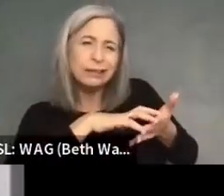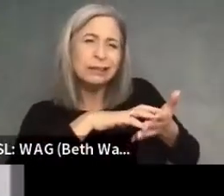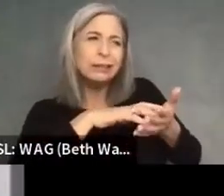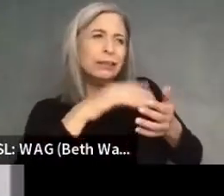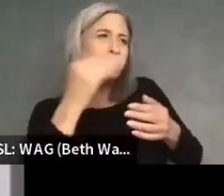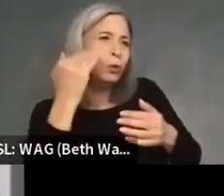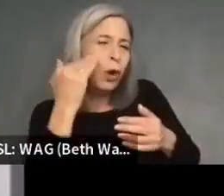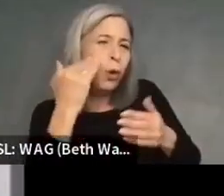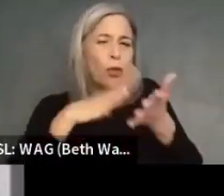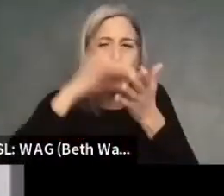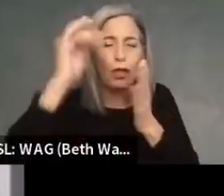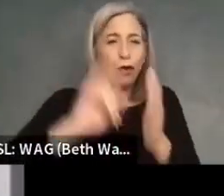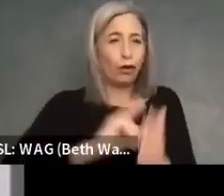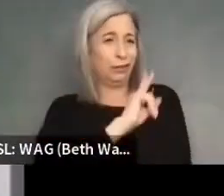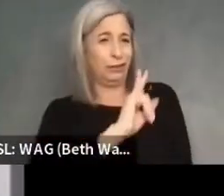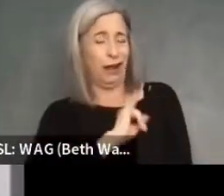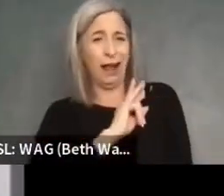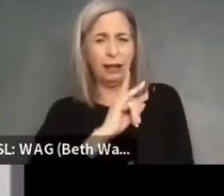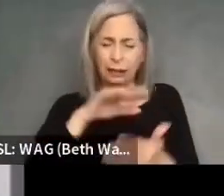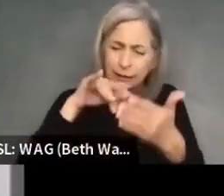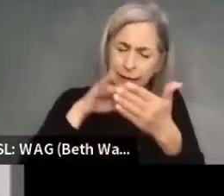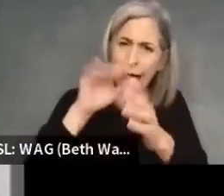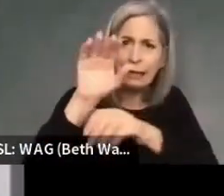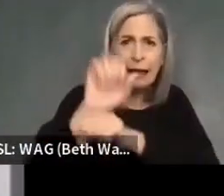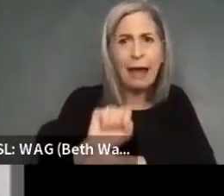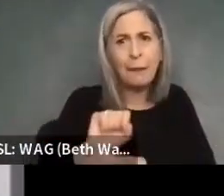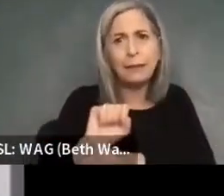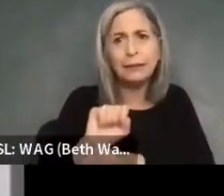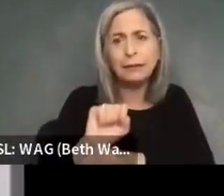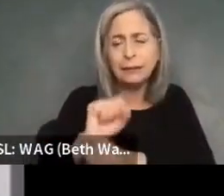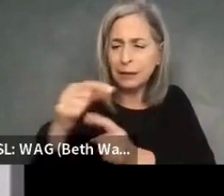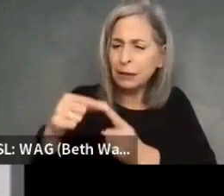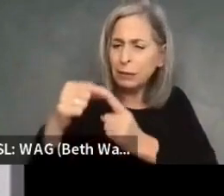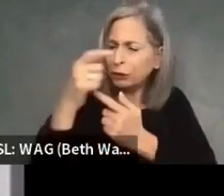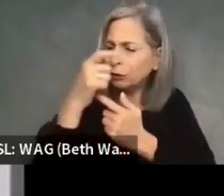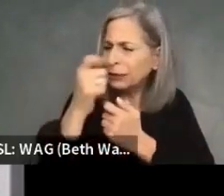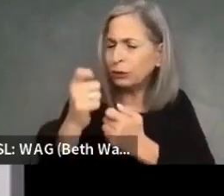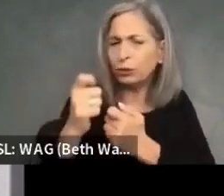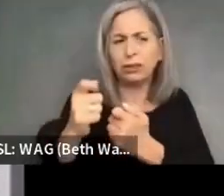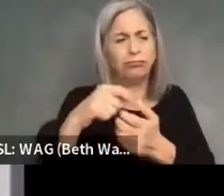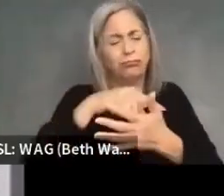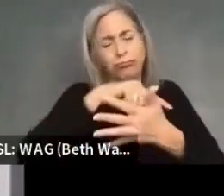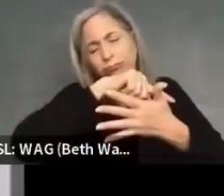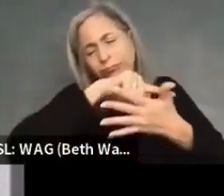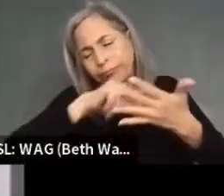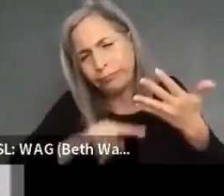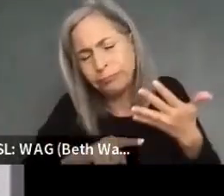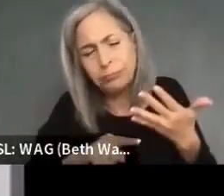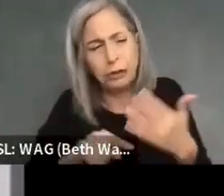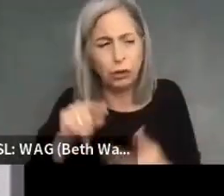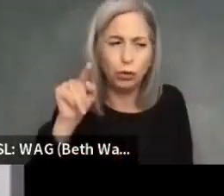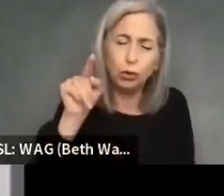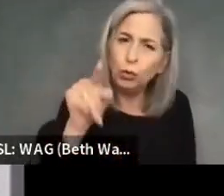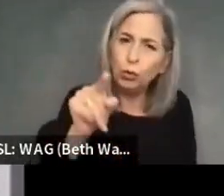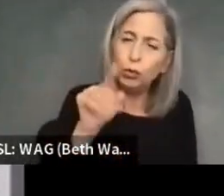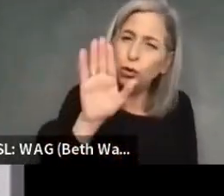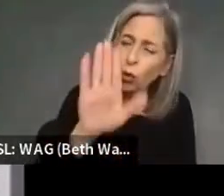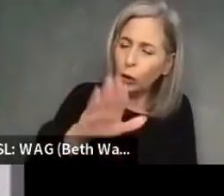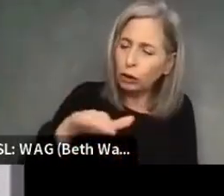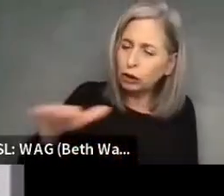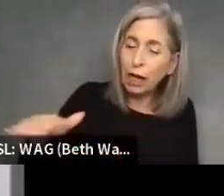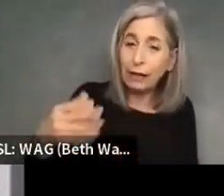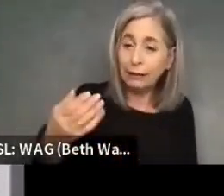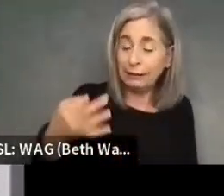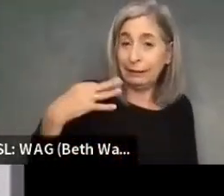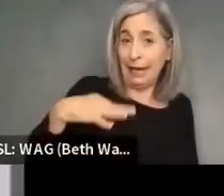们孩子的性格是不是害羞啊？你知道他们的强项和。你知道他们的劣势，你知